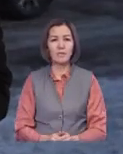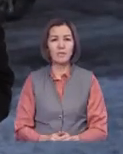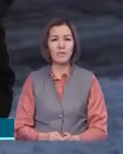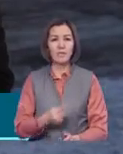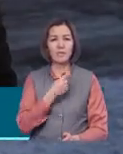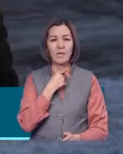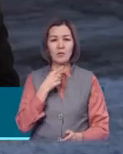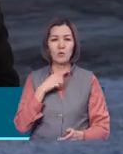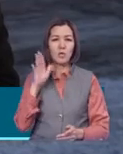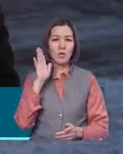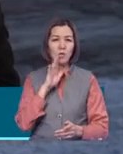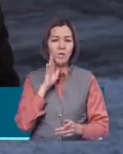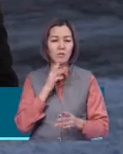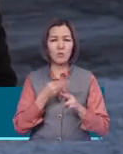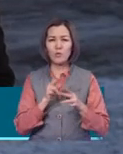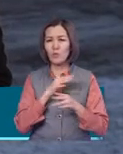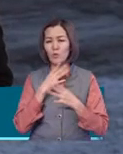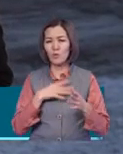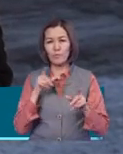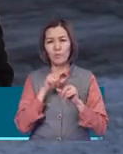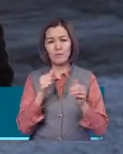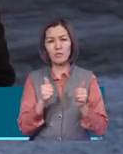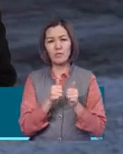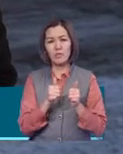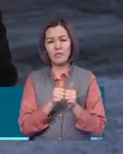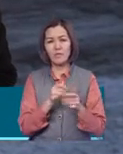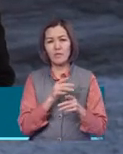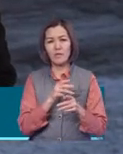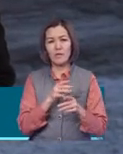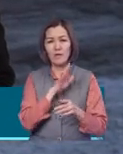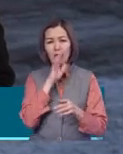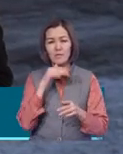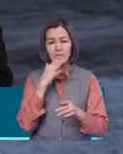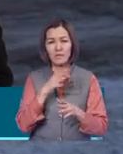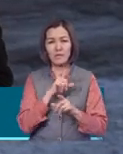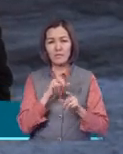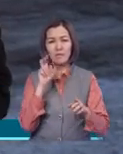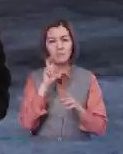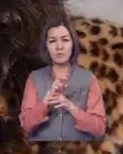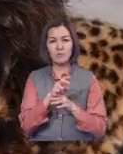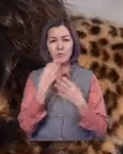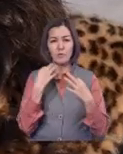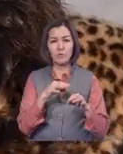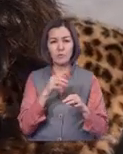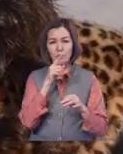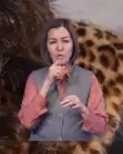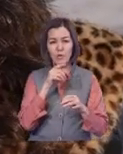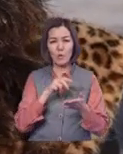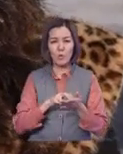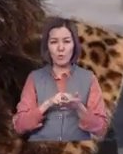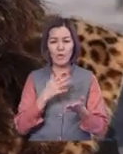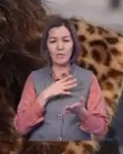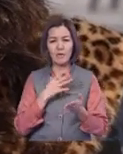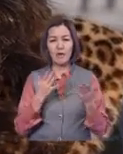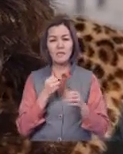Талдықорғанда бұралқы иттердің саны артуды, әсіресе мектеп маңында. Осыған байланысты ата-аналар балаларын мектепке жіберуге үрейленеді. Жалпы бұларға байланысты қандай